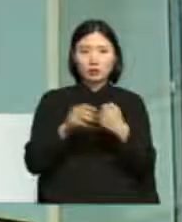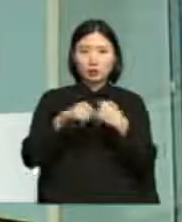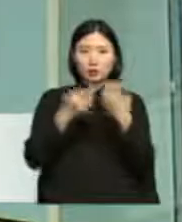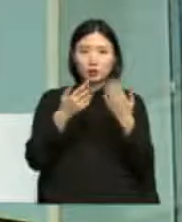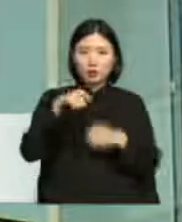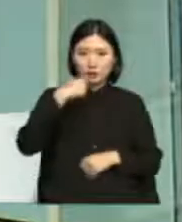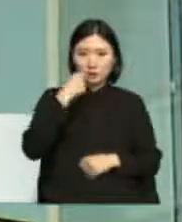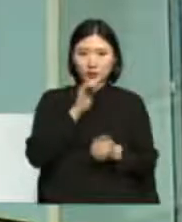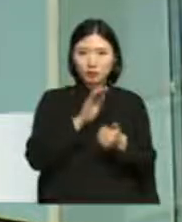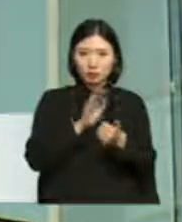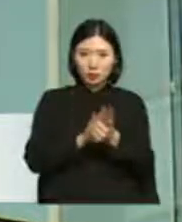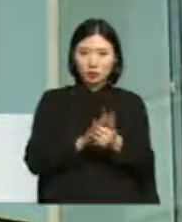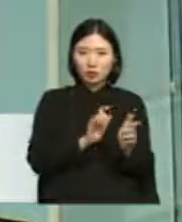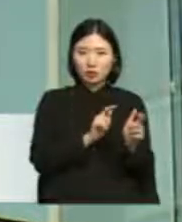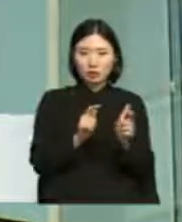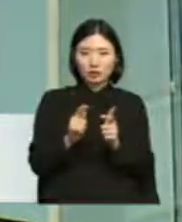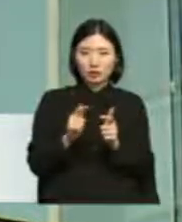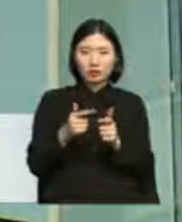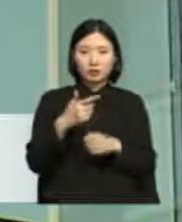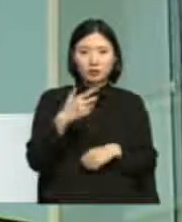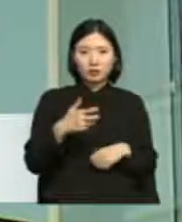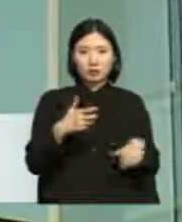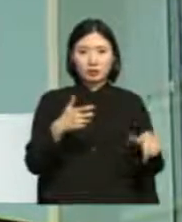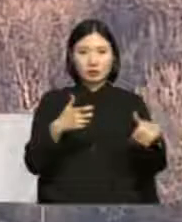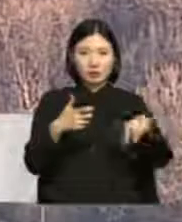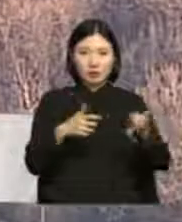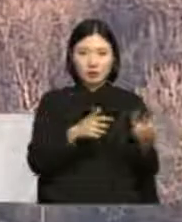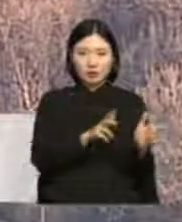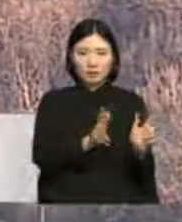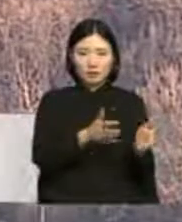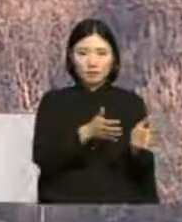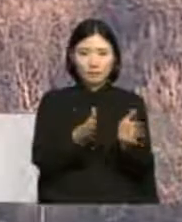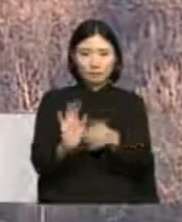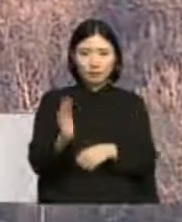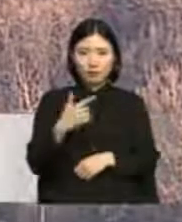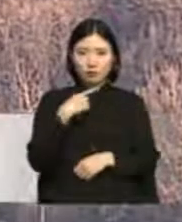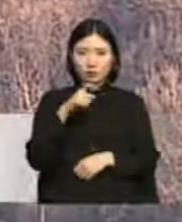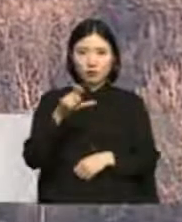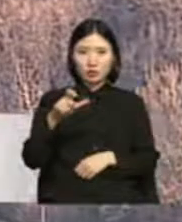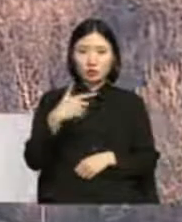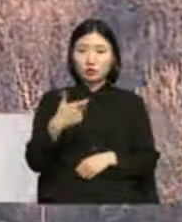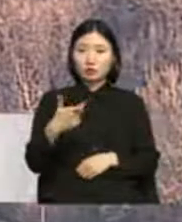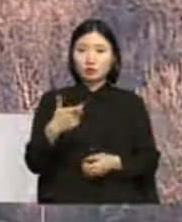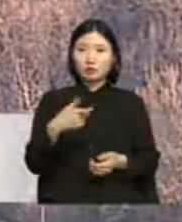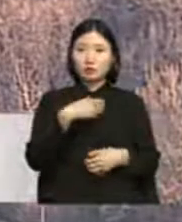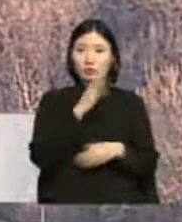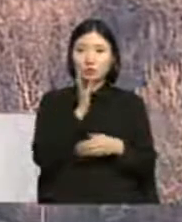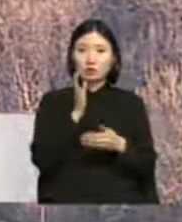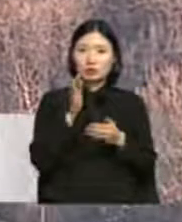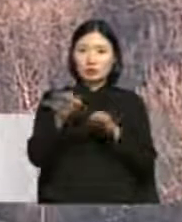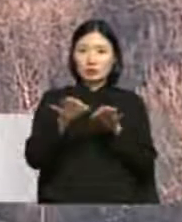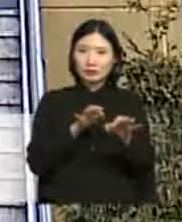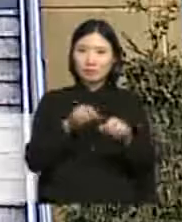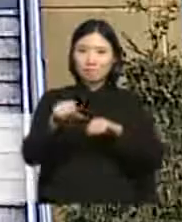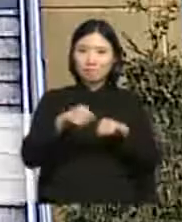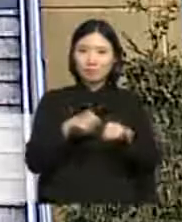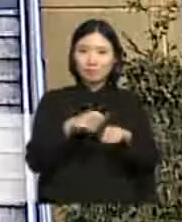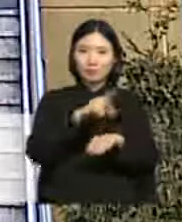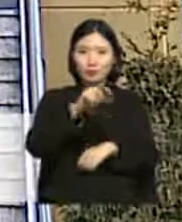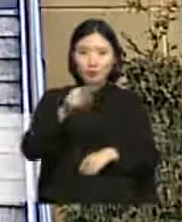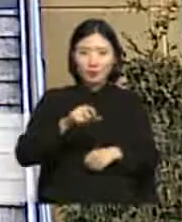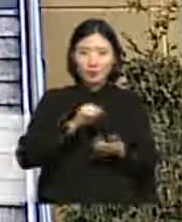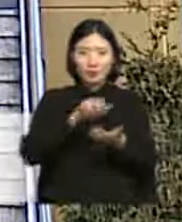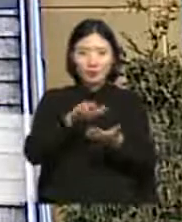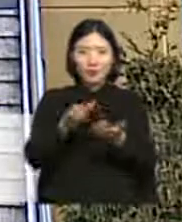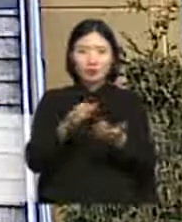경로당 중식 도우미 등 50개의 사업이 마련됩니다 또 만 60세 이상 노인들을 위한 시장형 활동으로 밑반찬 배달